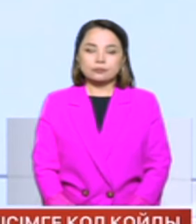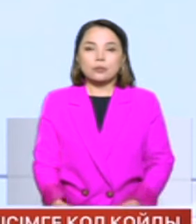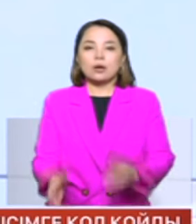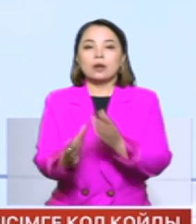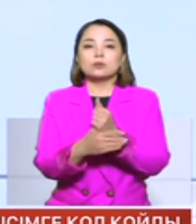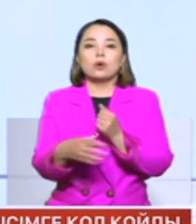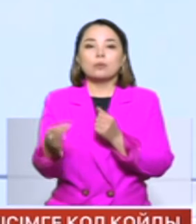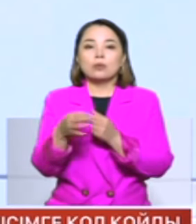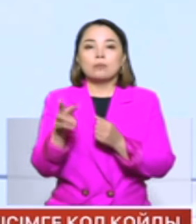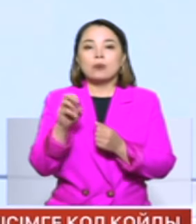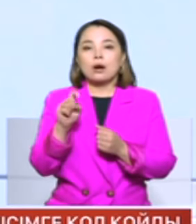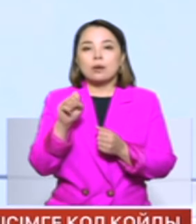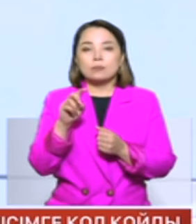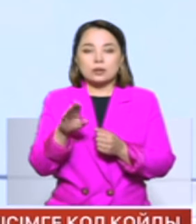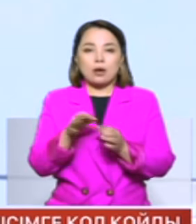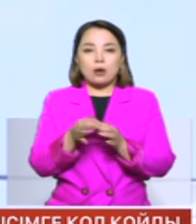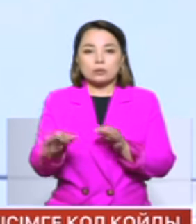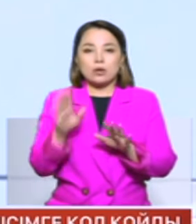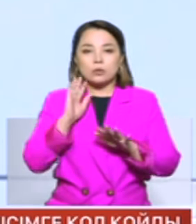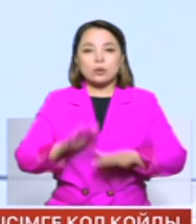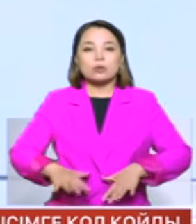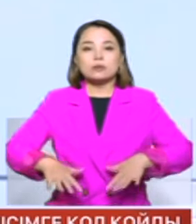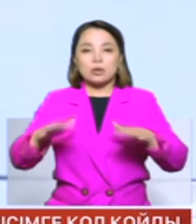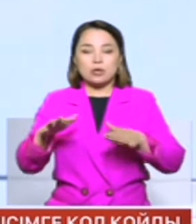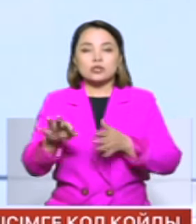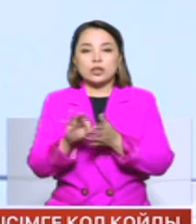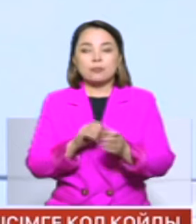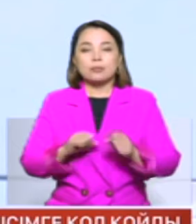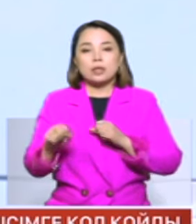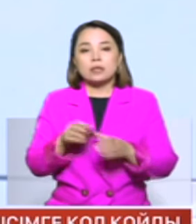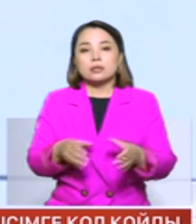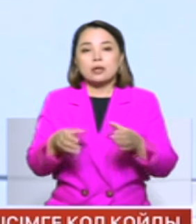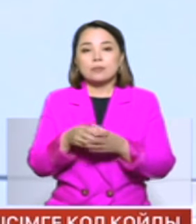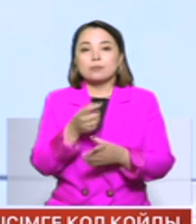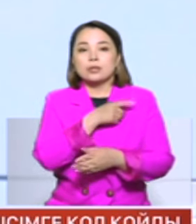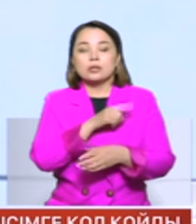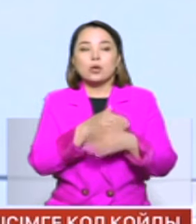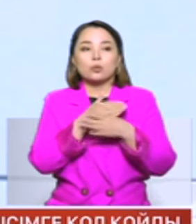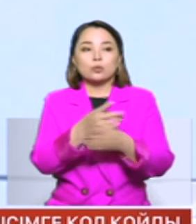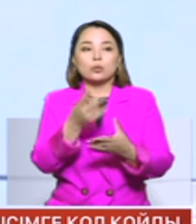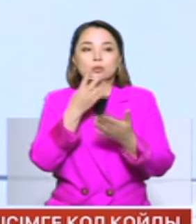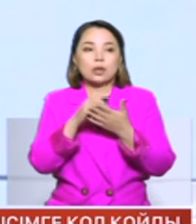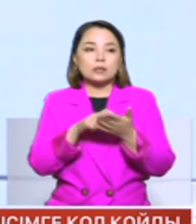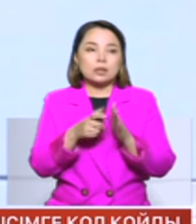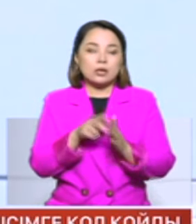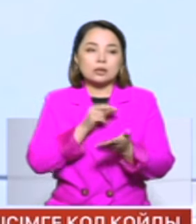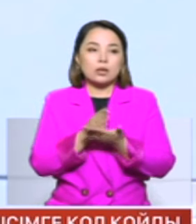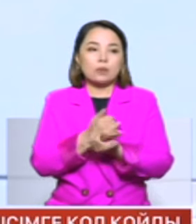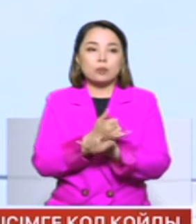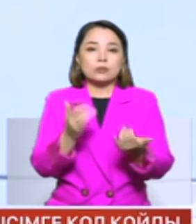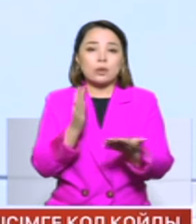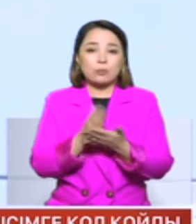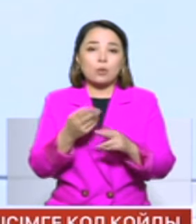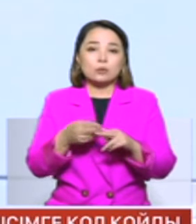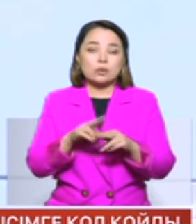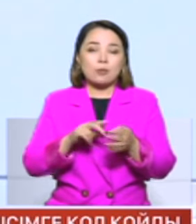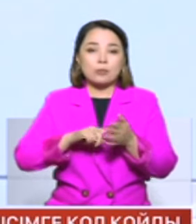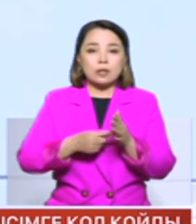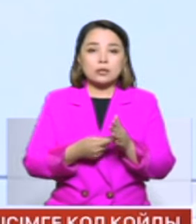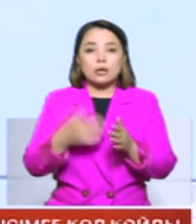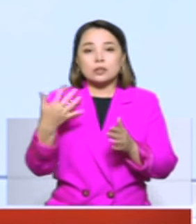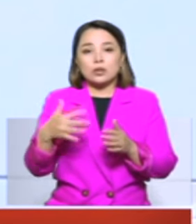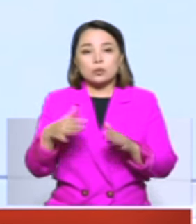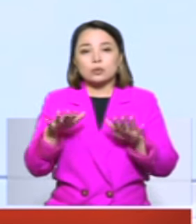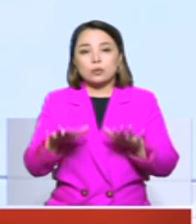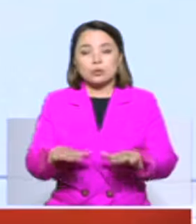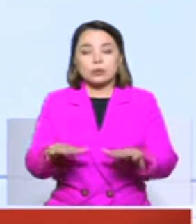Атырау облысы Махамбет ауданында тасқын кезінде жедел бригадалар мен медициналық көмек пункті қызмет көрсетеді. Осы мақсатта 50